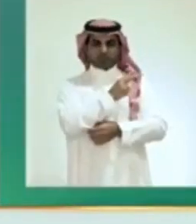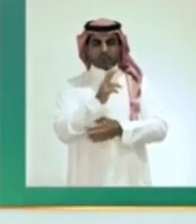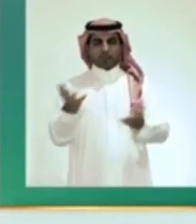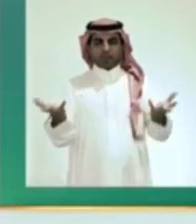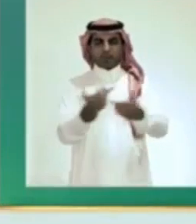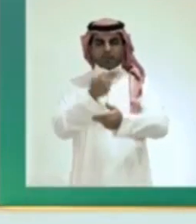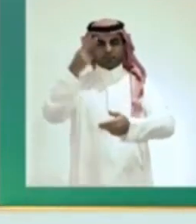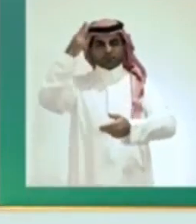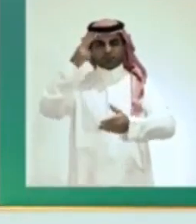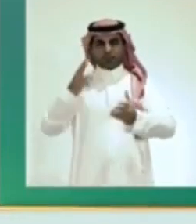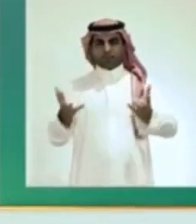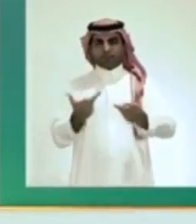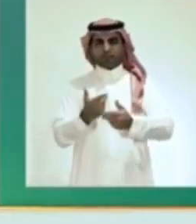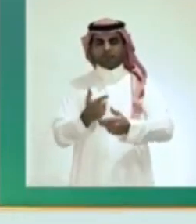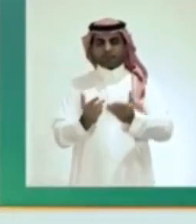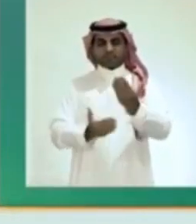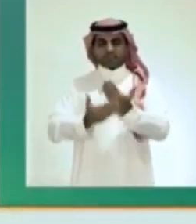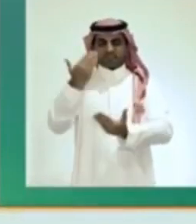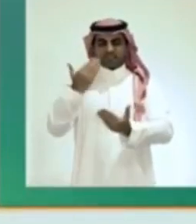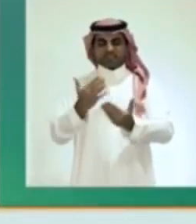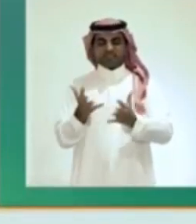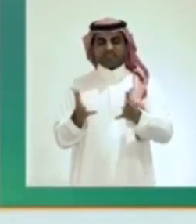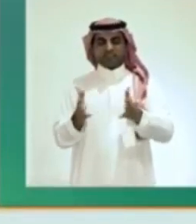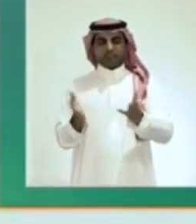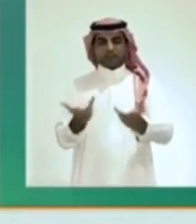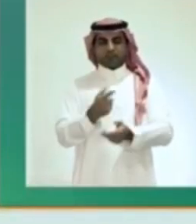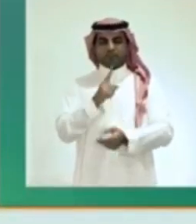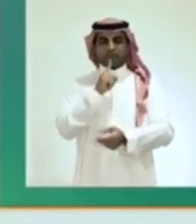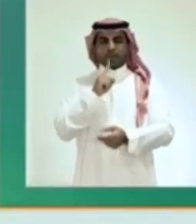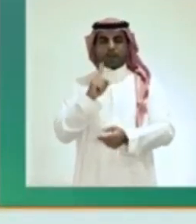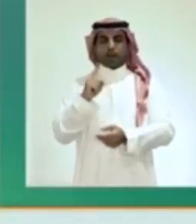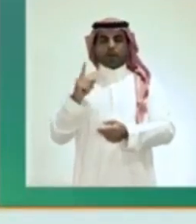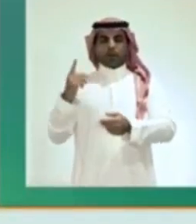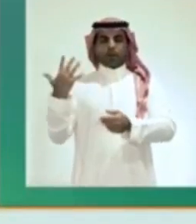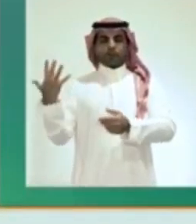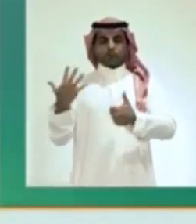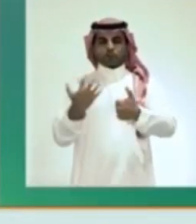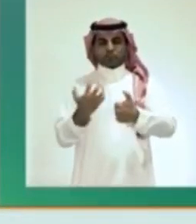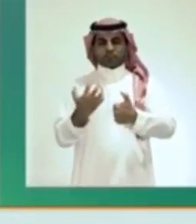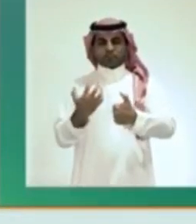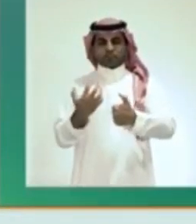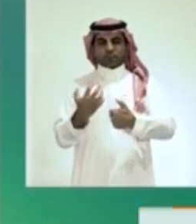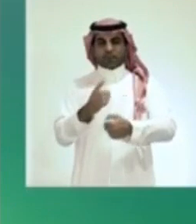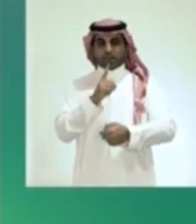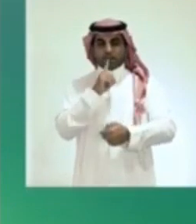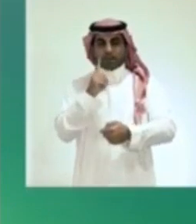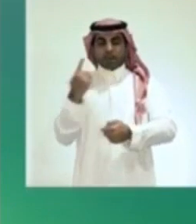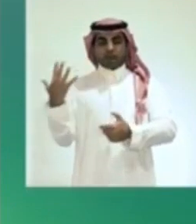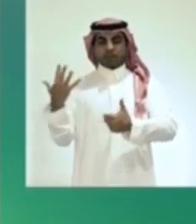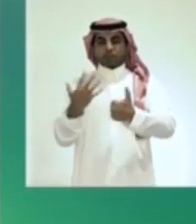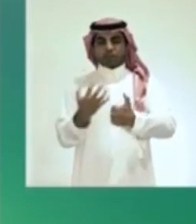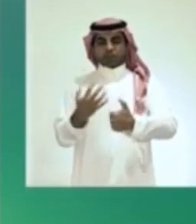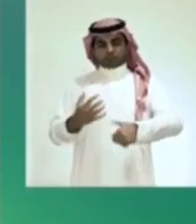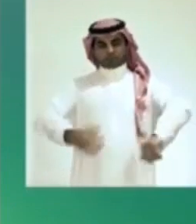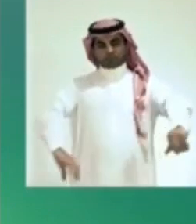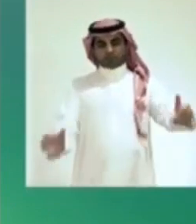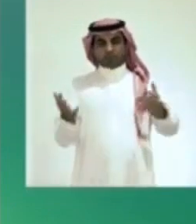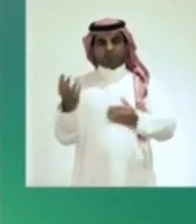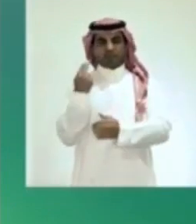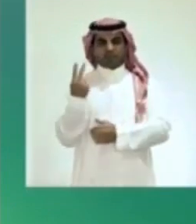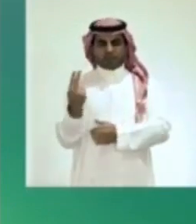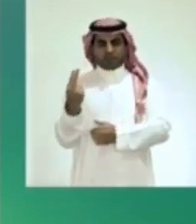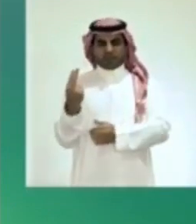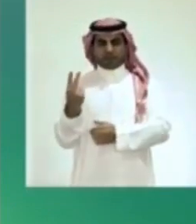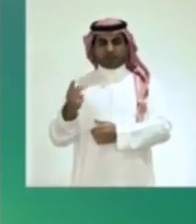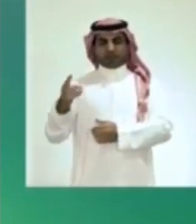بلغ إجمالي الحالات الجديدة المسجلة 165 حالة. هذه الحالات من بينها حالتين